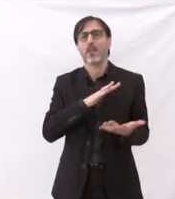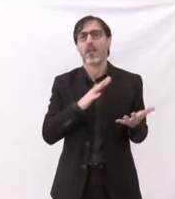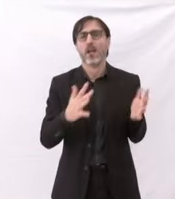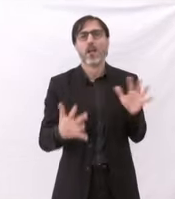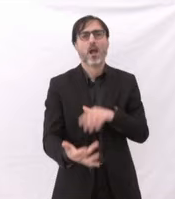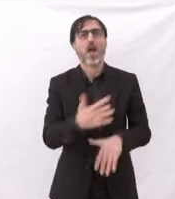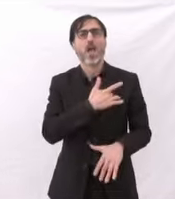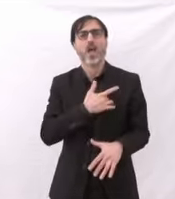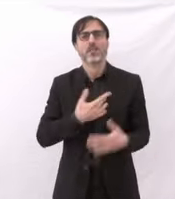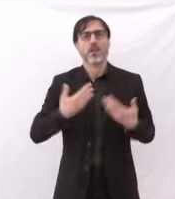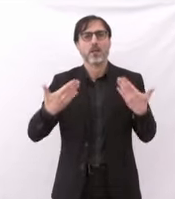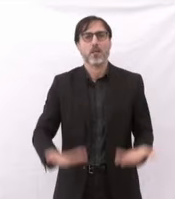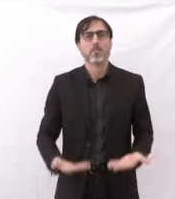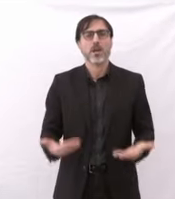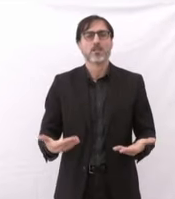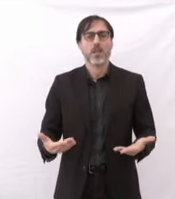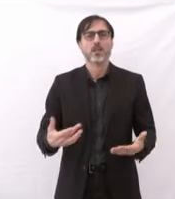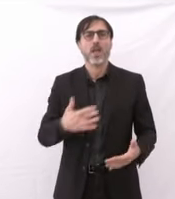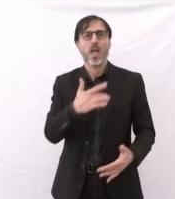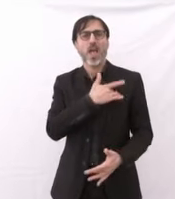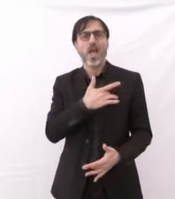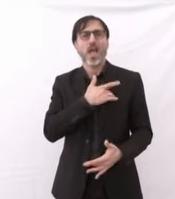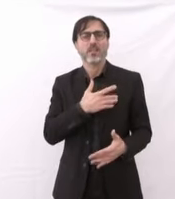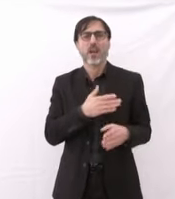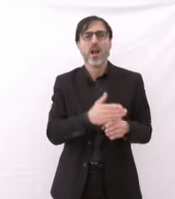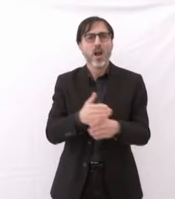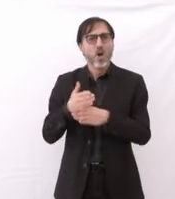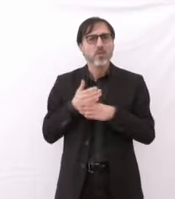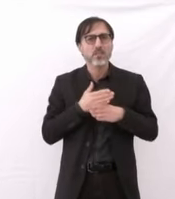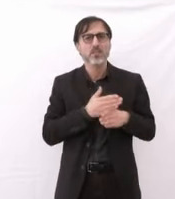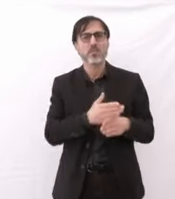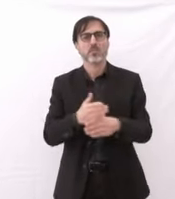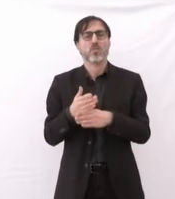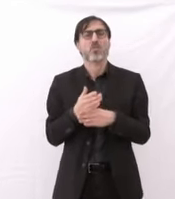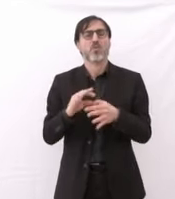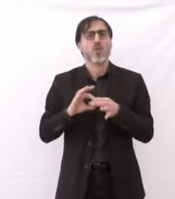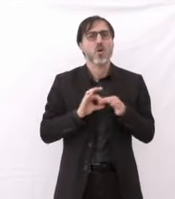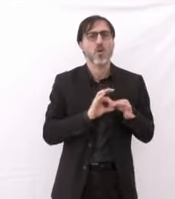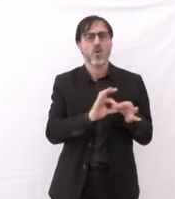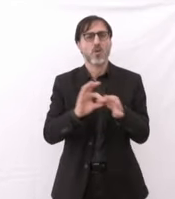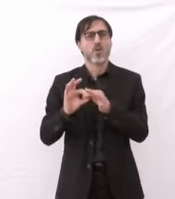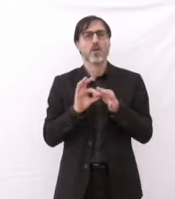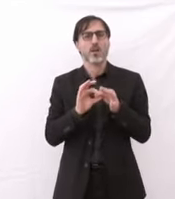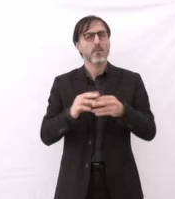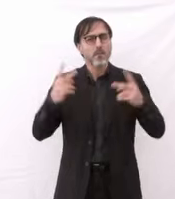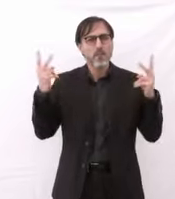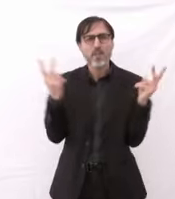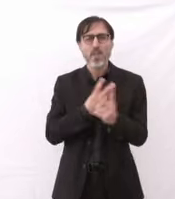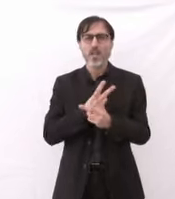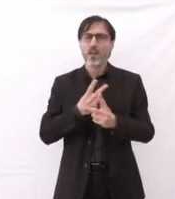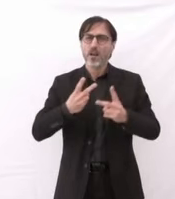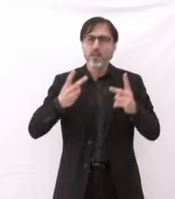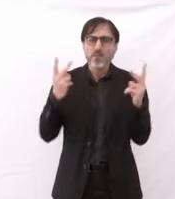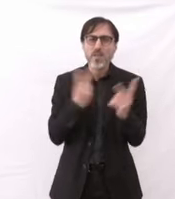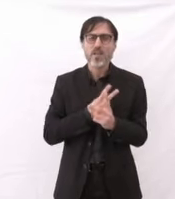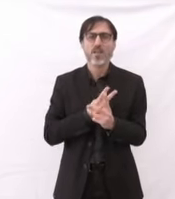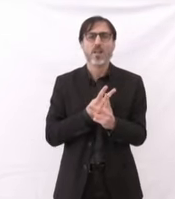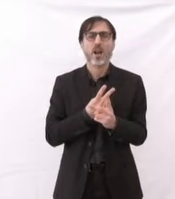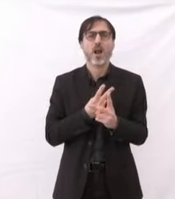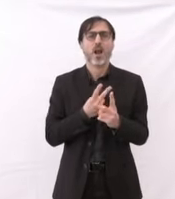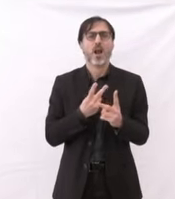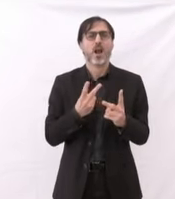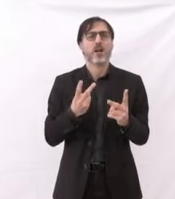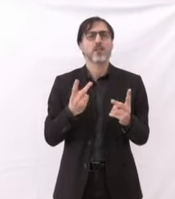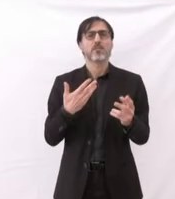presente, in un'etica della condivisione reale, quella vera, e